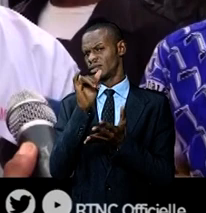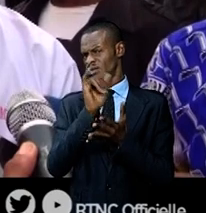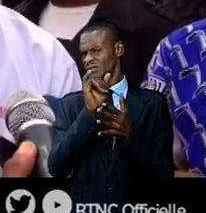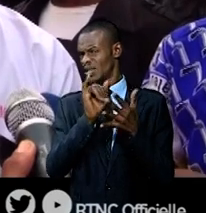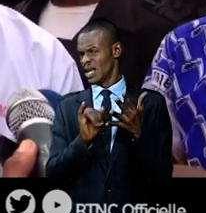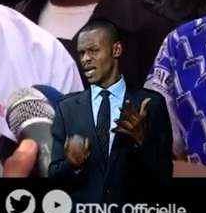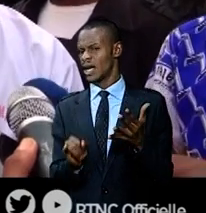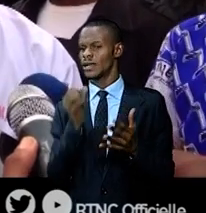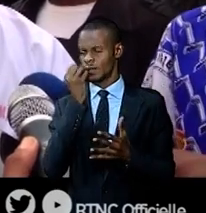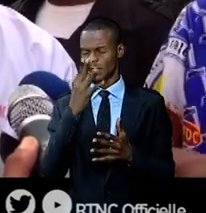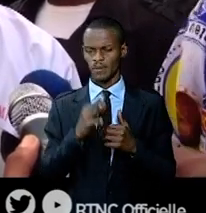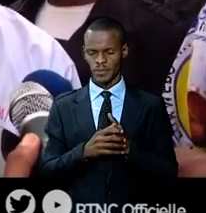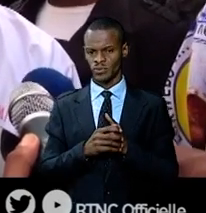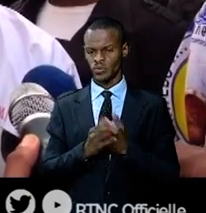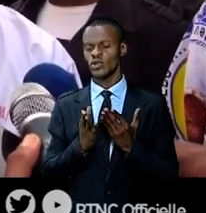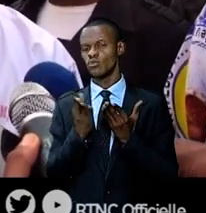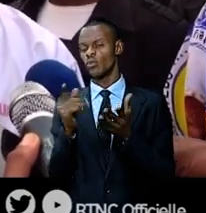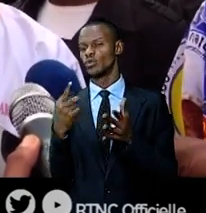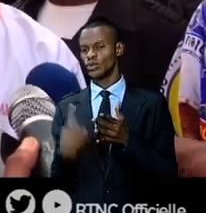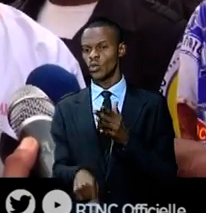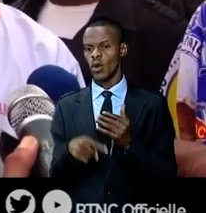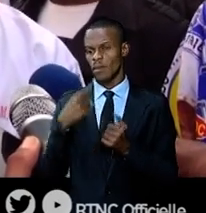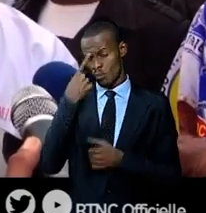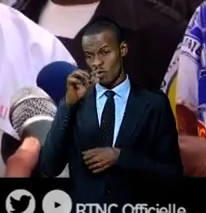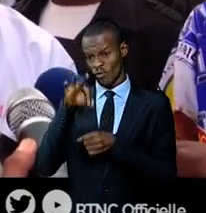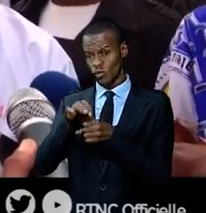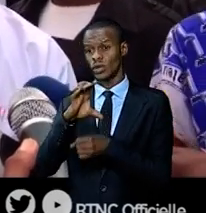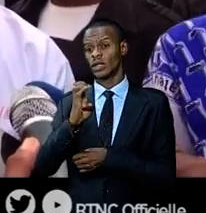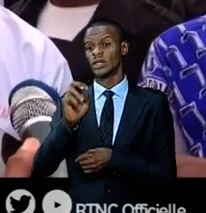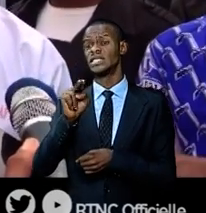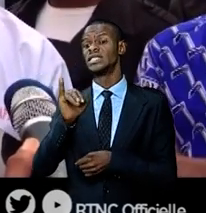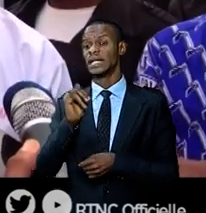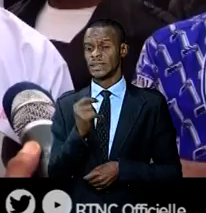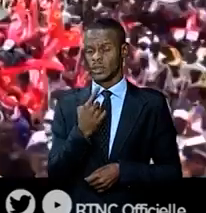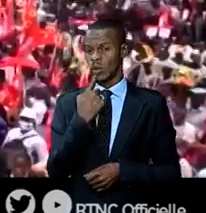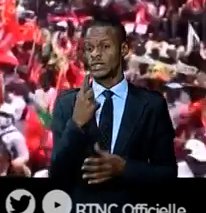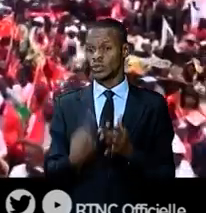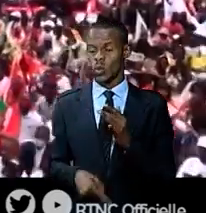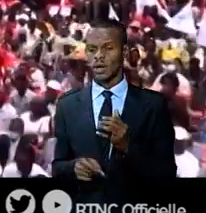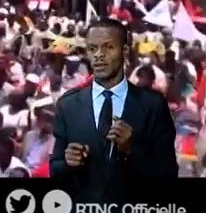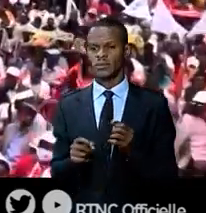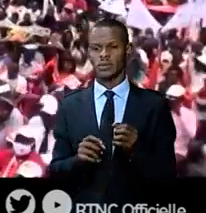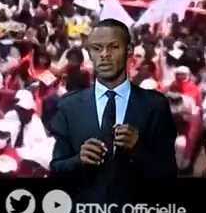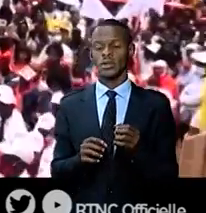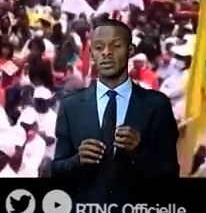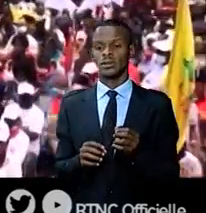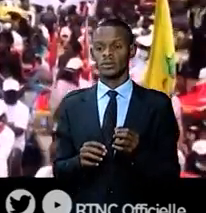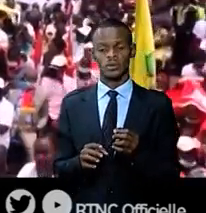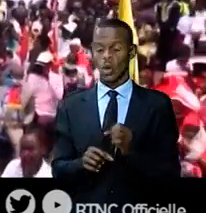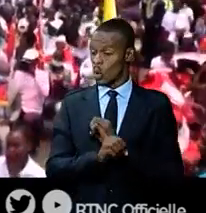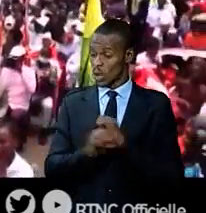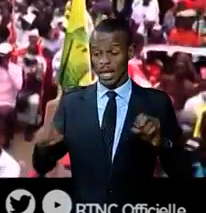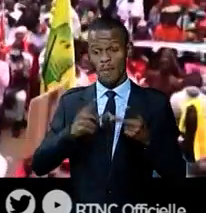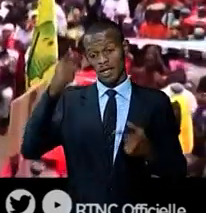que désormais aucun parti politique ne puisse faire partie de la